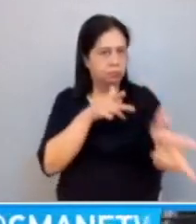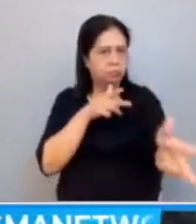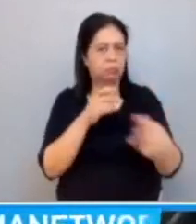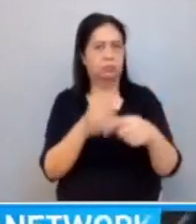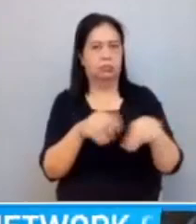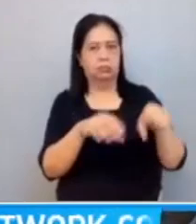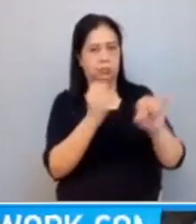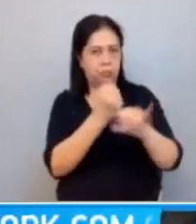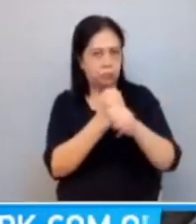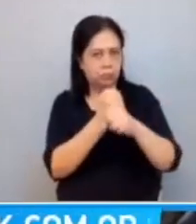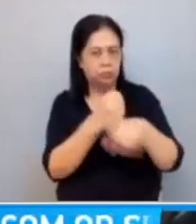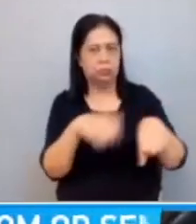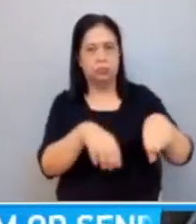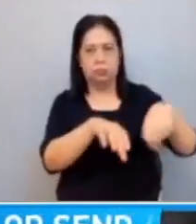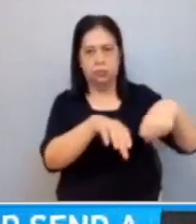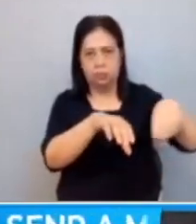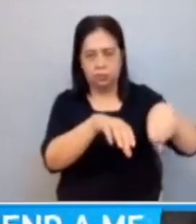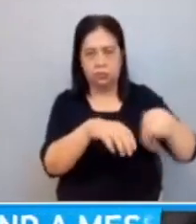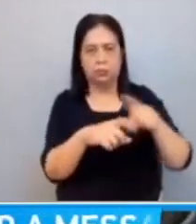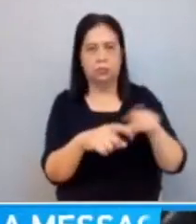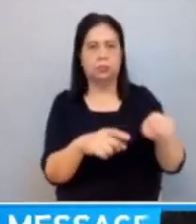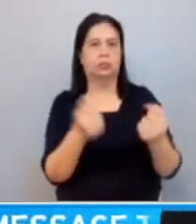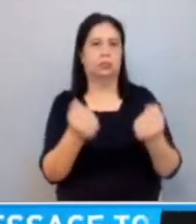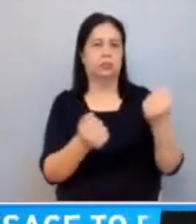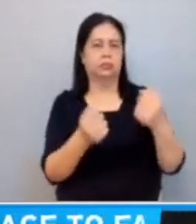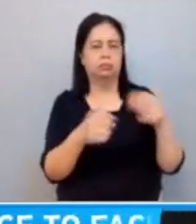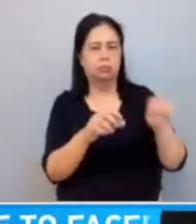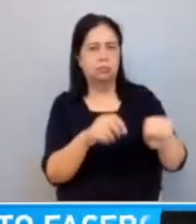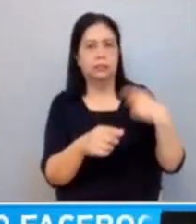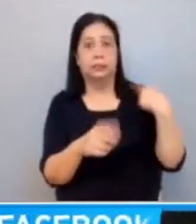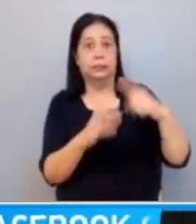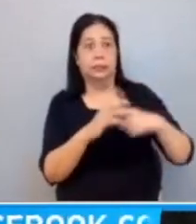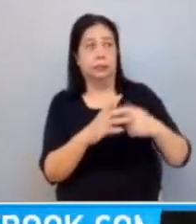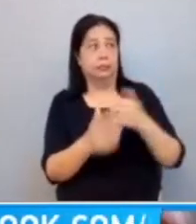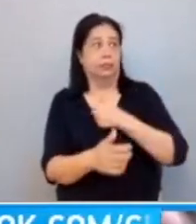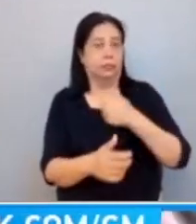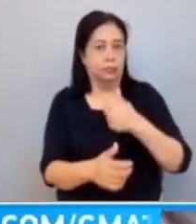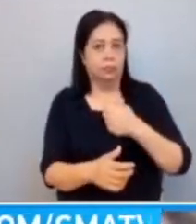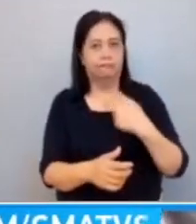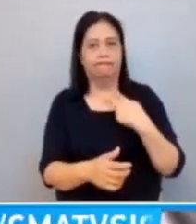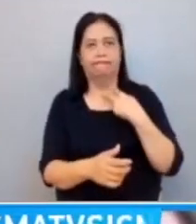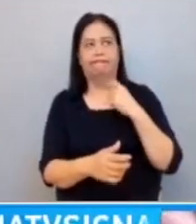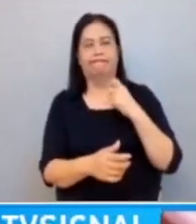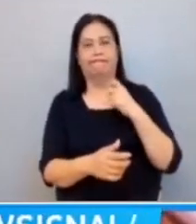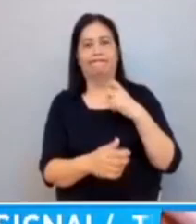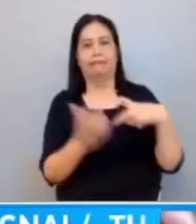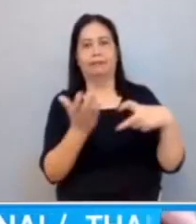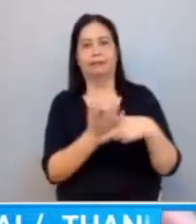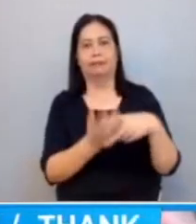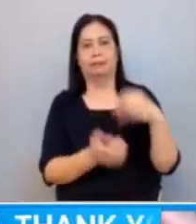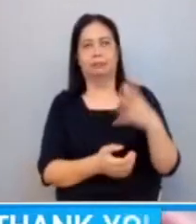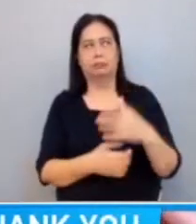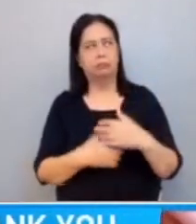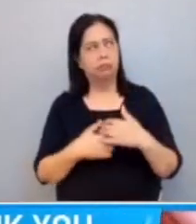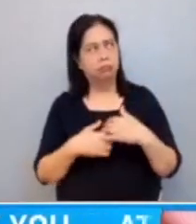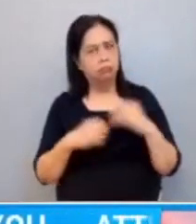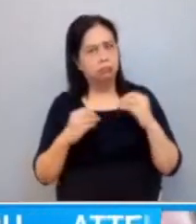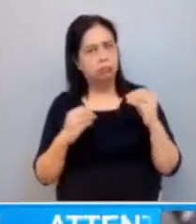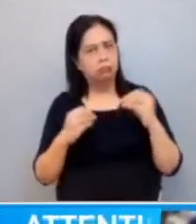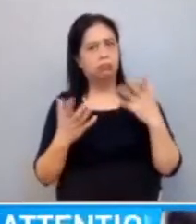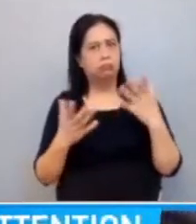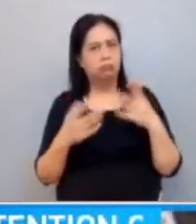kalsada. Ang tricycle driver na ito hindi pa man din nagsisimulang pumasada, natikita na. Wala naman ho kaming totally na permis